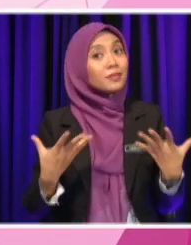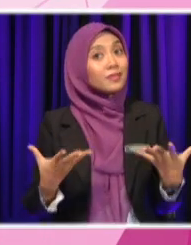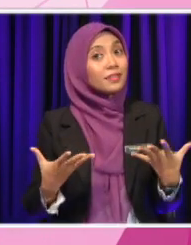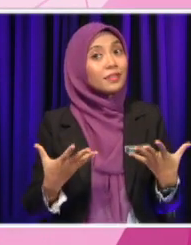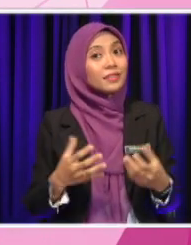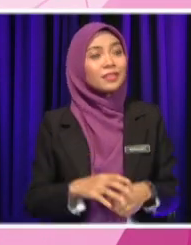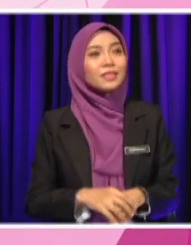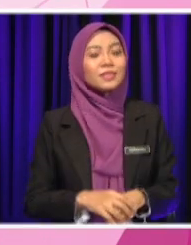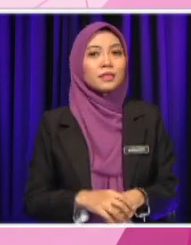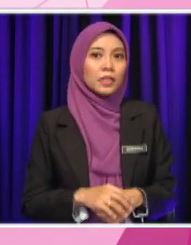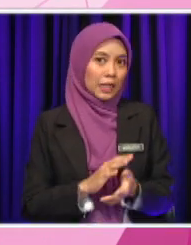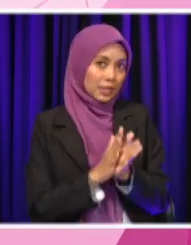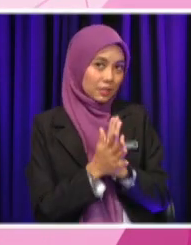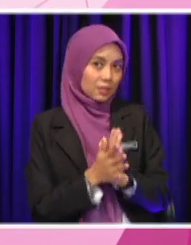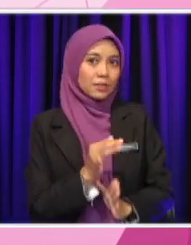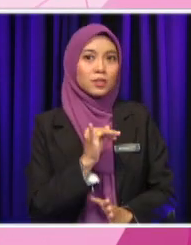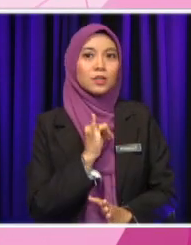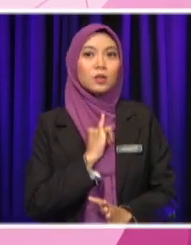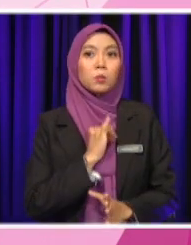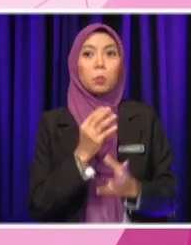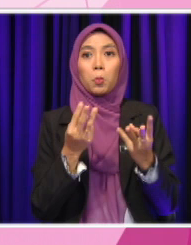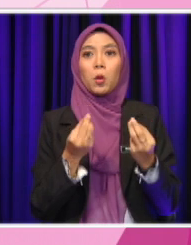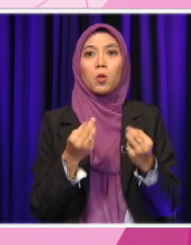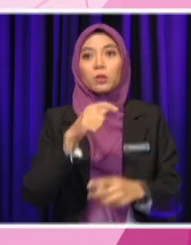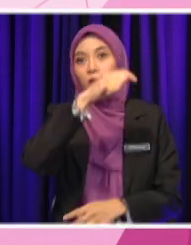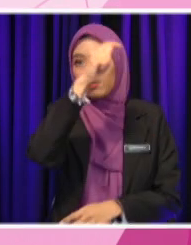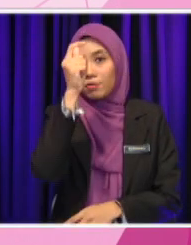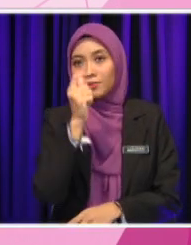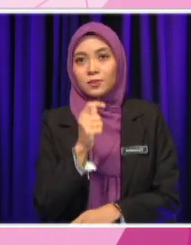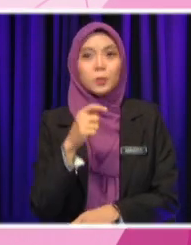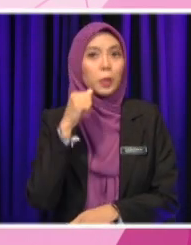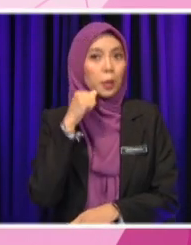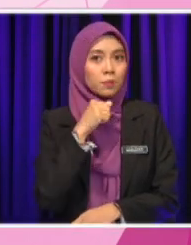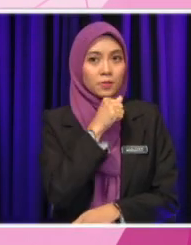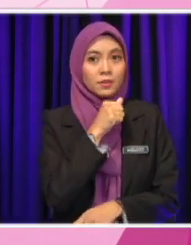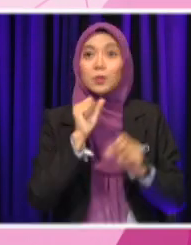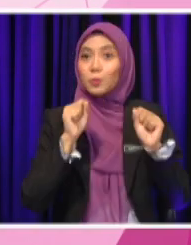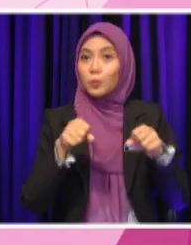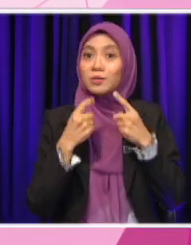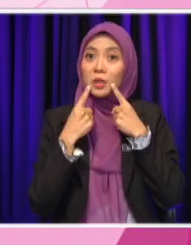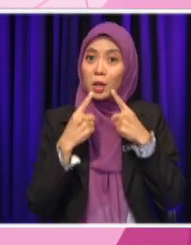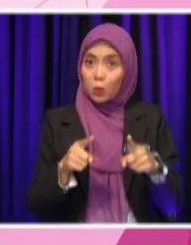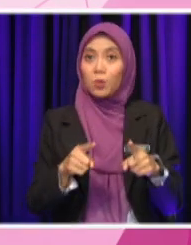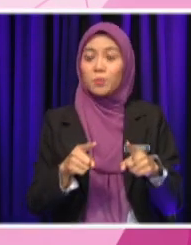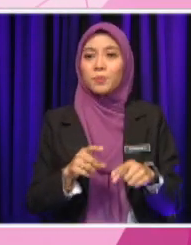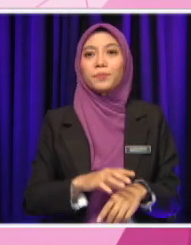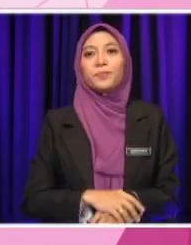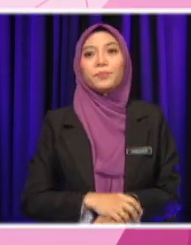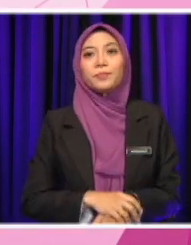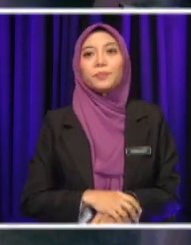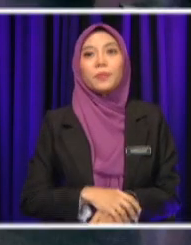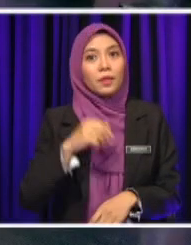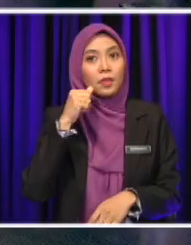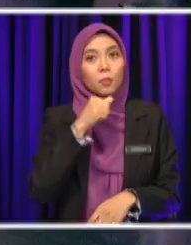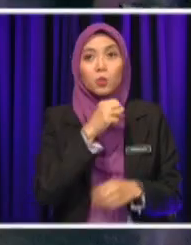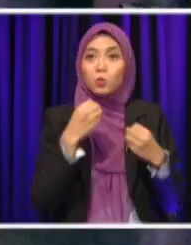ni cikgu nak uji Aiman. Ya, cikgu. Cikgu nak uji Aiman, nak tengok Aiman boleh jawab ke tak. Kalau tadi cikgu rasa Aiman dah tahu macam